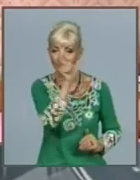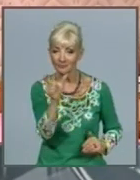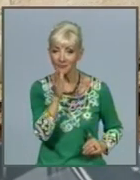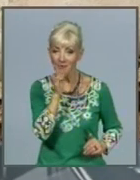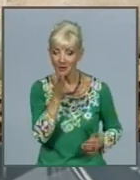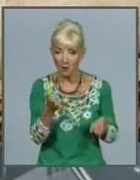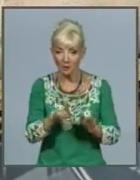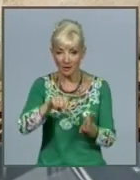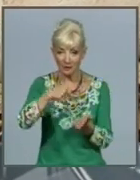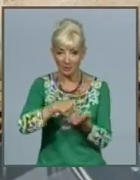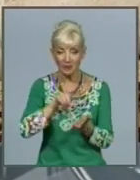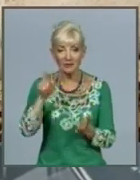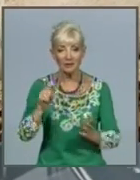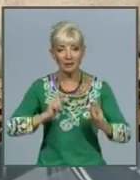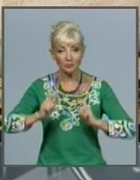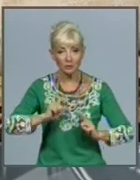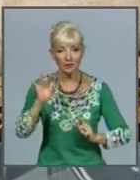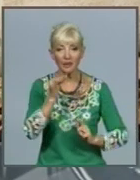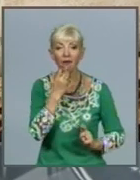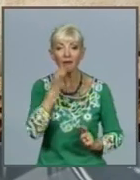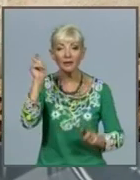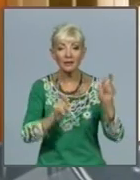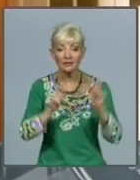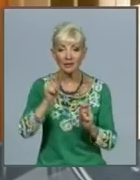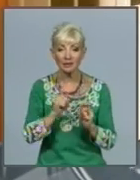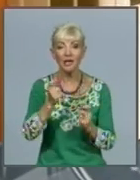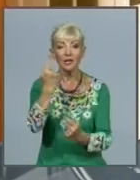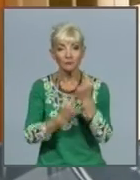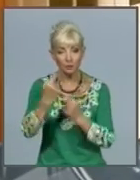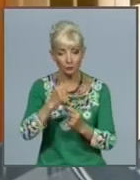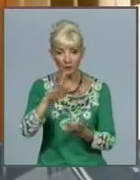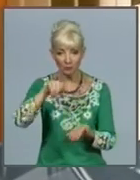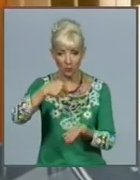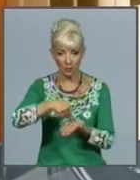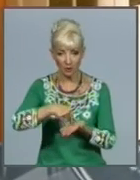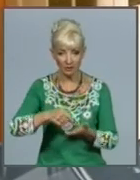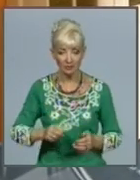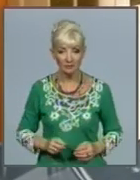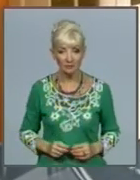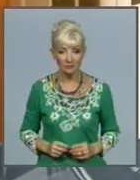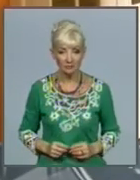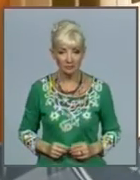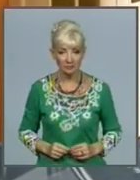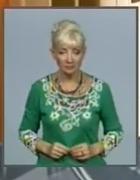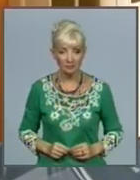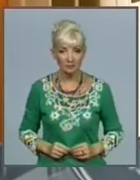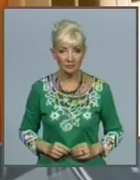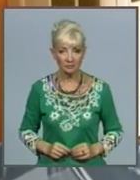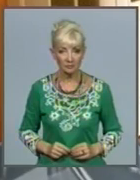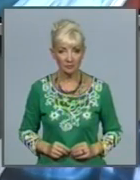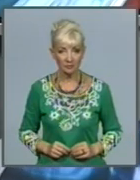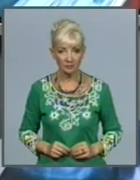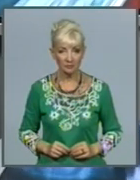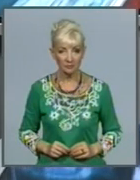ті ж студенти та іноземці, повернуться до міста. Яна Щитиніна та Олександр Іванов, Харківські звісті.